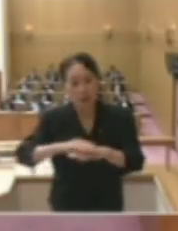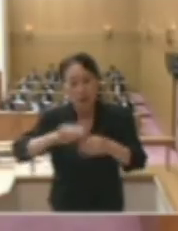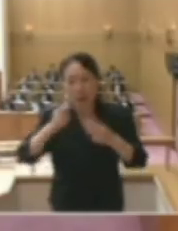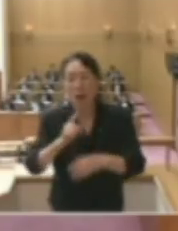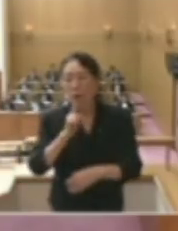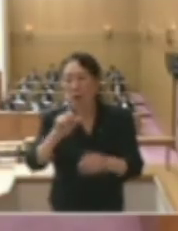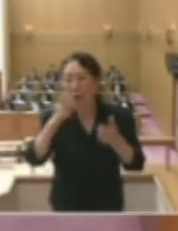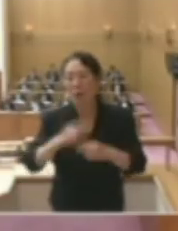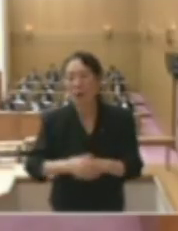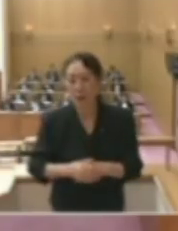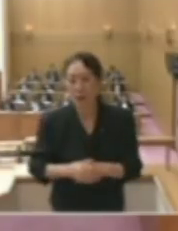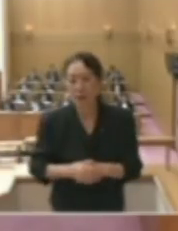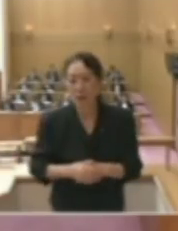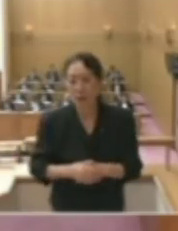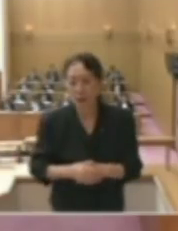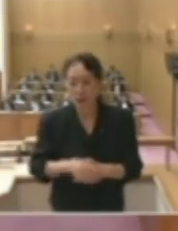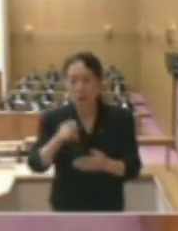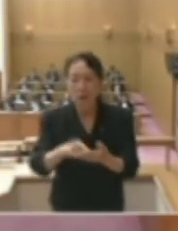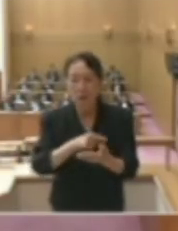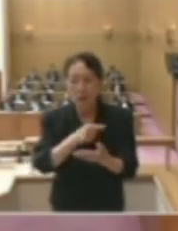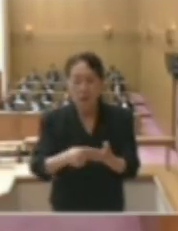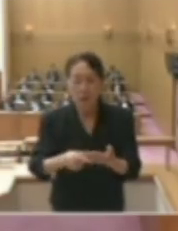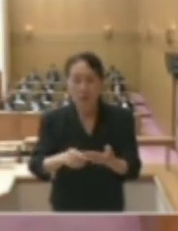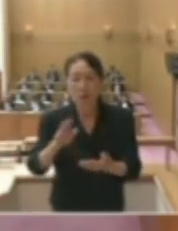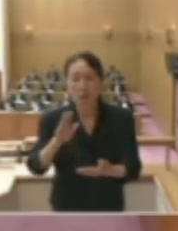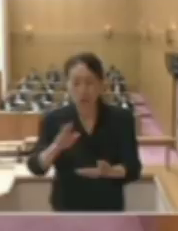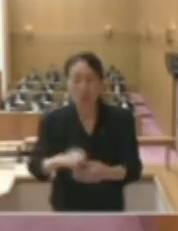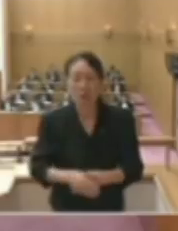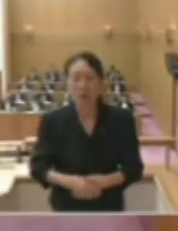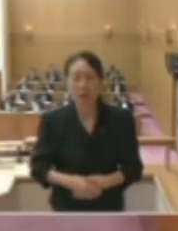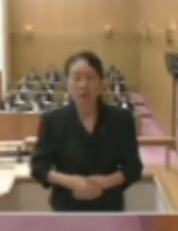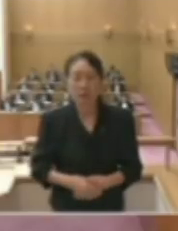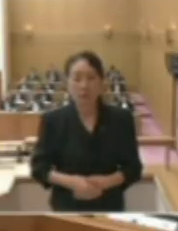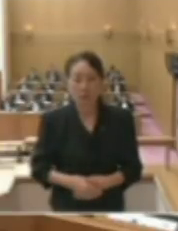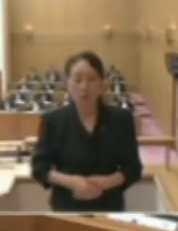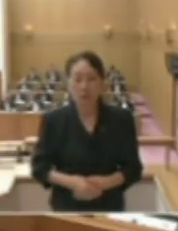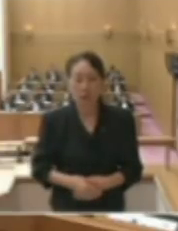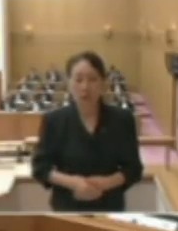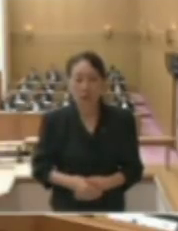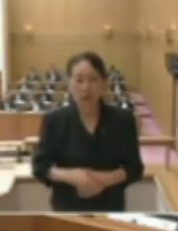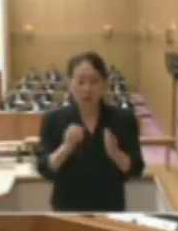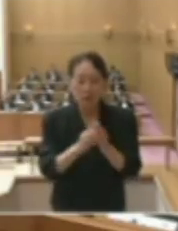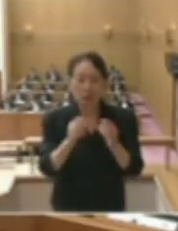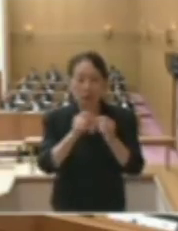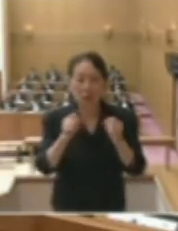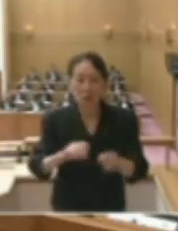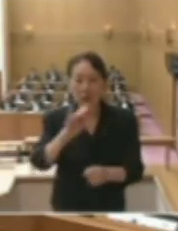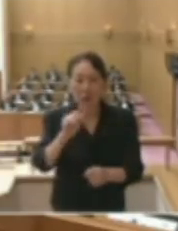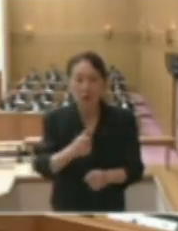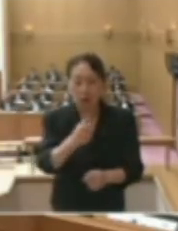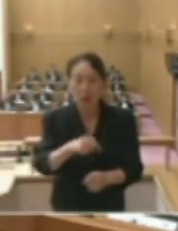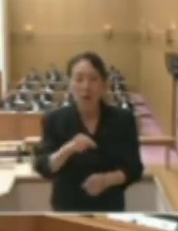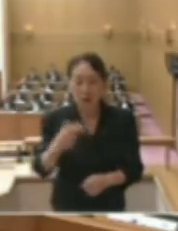ら、処しておるつもりであります。 はい、議長。 石岡議員。